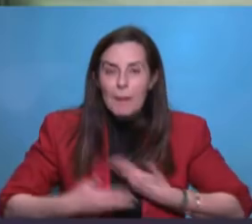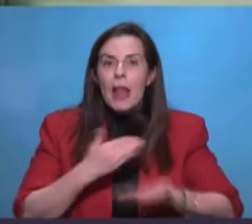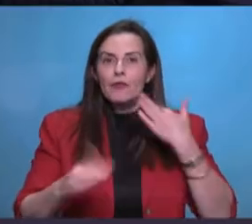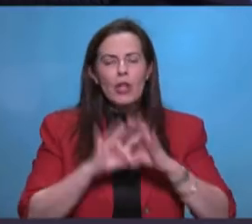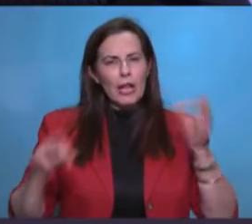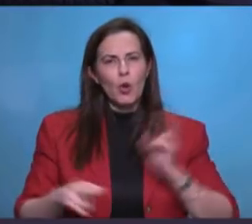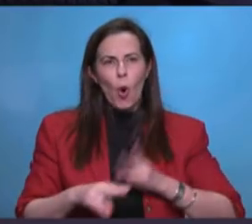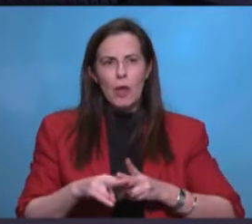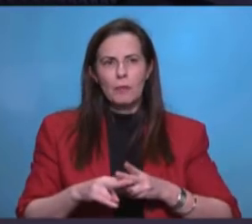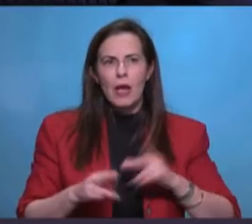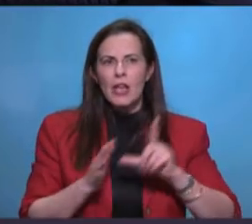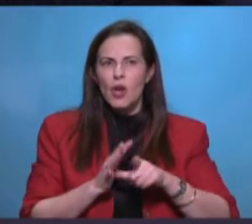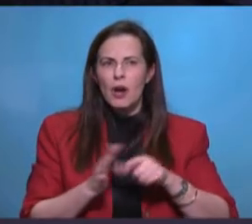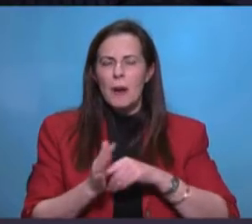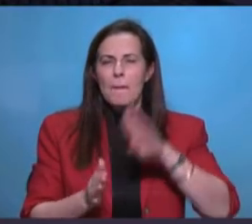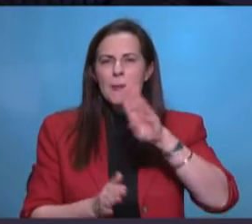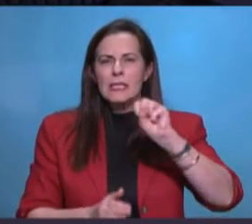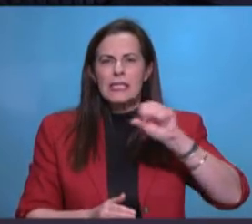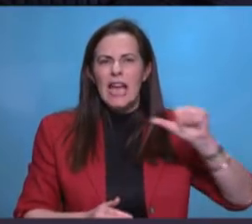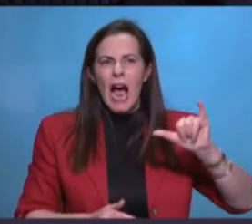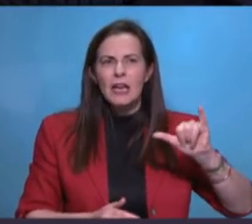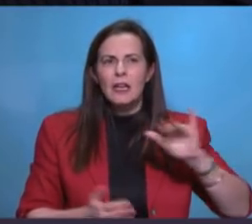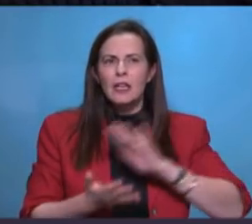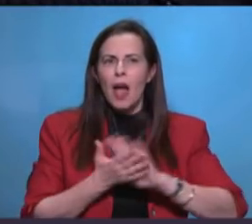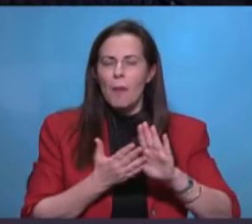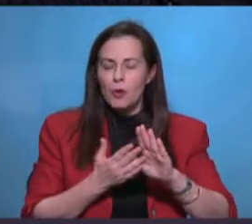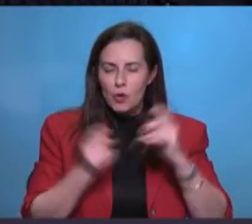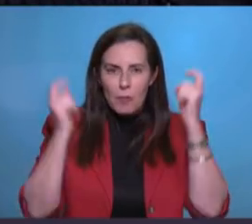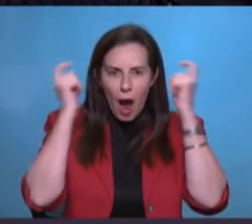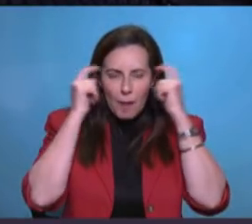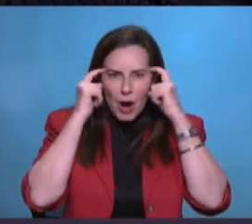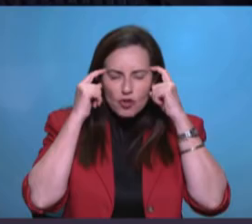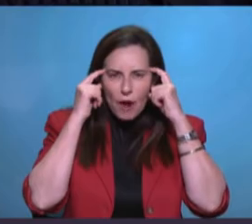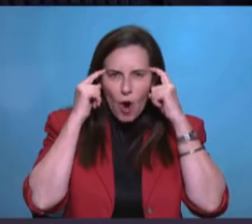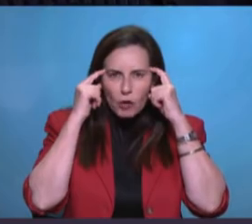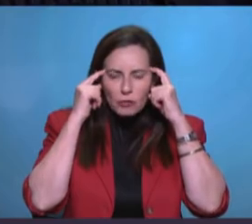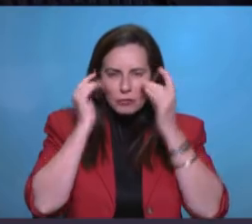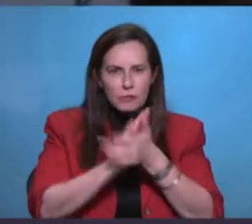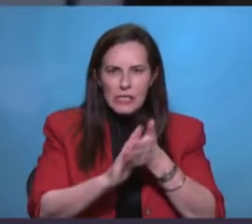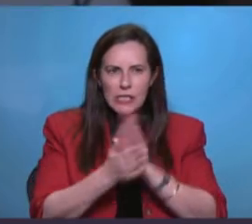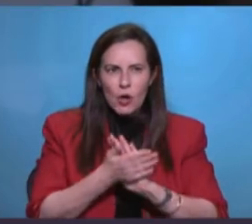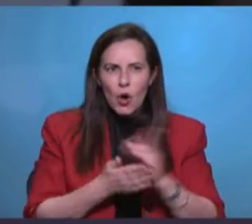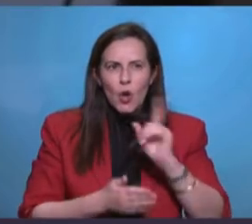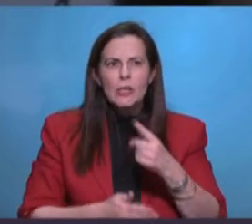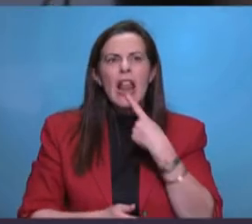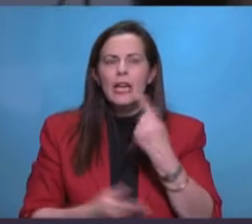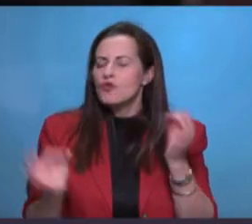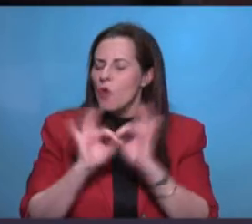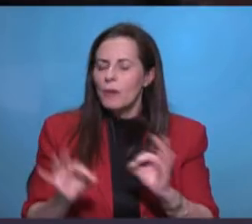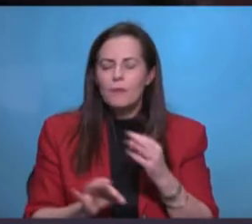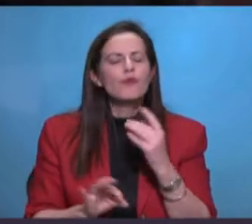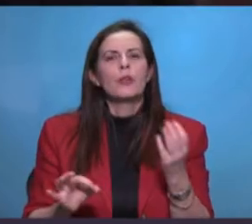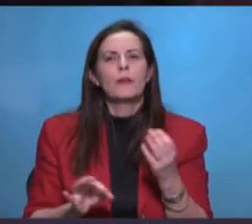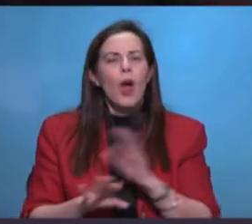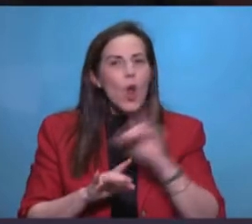יצופו. טכנולוגיות של BCI, שאתה פשוט מתקשר בעזרת מחשבות, ואתה לא צריך לומר מילים על מנת